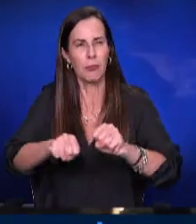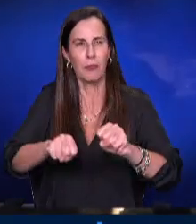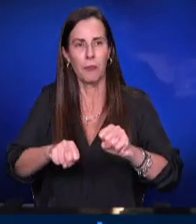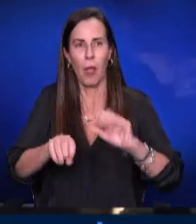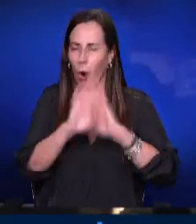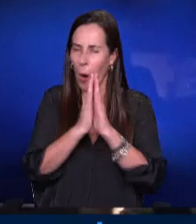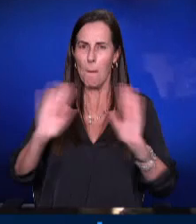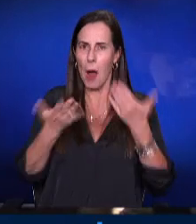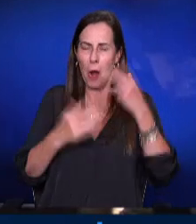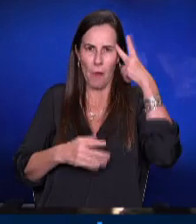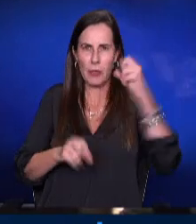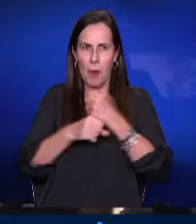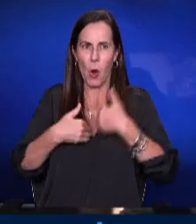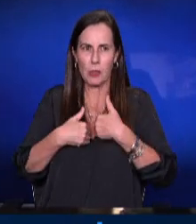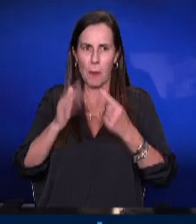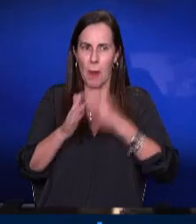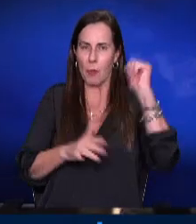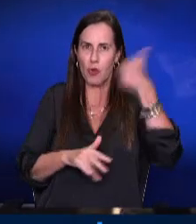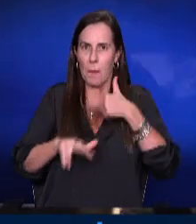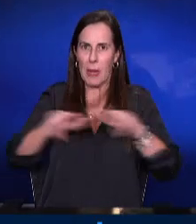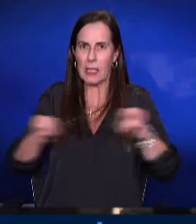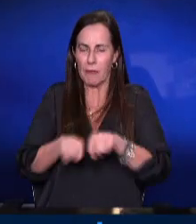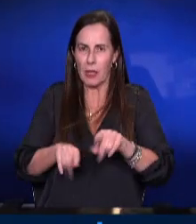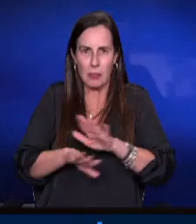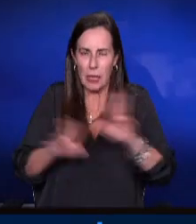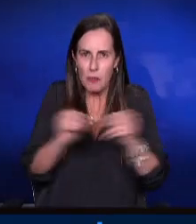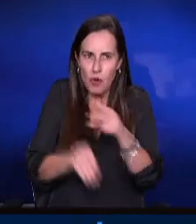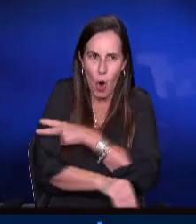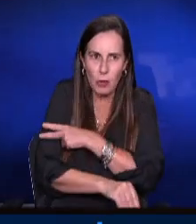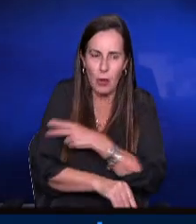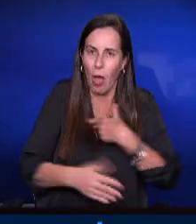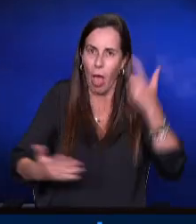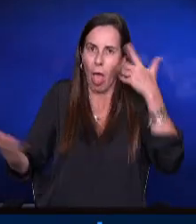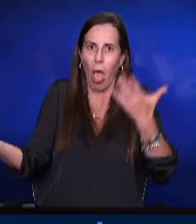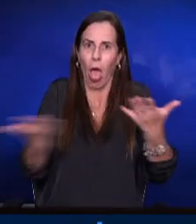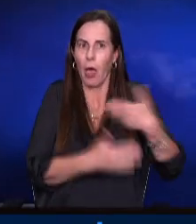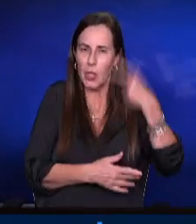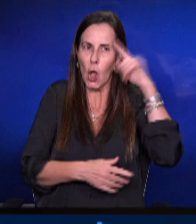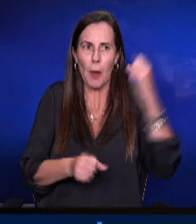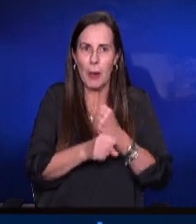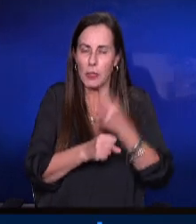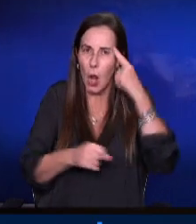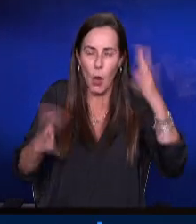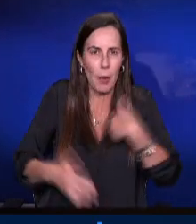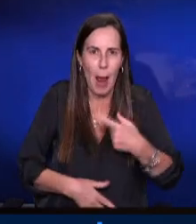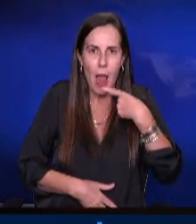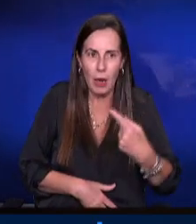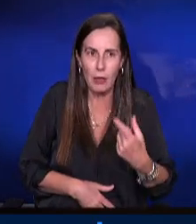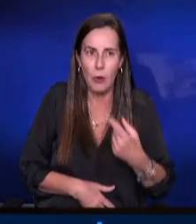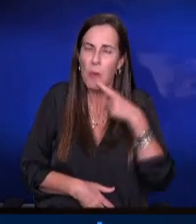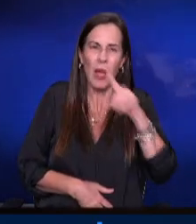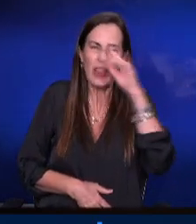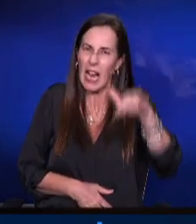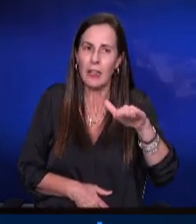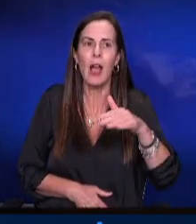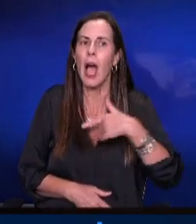נורא מהר, לא הבנתי מה עושים. פעם ראשונה שאני בסיטואציה כזאת בכלל עם שוטרים, אתה עומד מולם חסר אונים, לא יודע מה לעשות, לא יודע מה להגיד. אומרים, בגלל שאתה קטין,